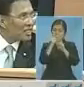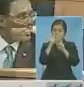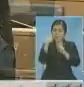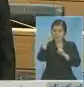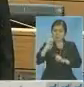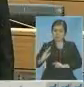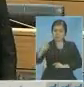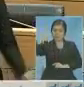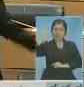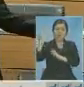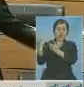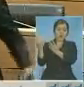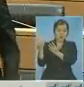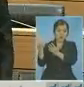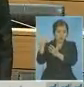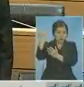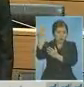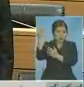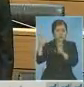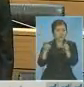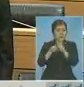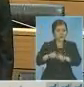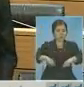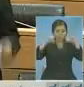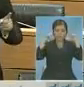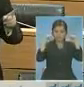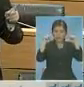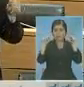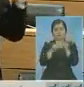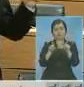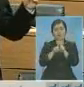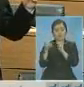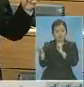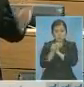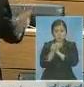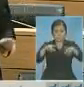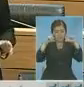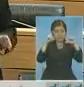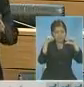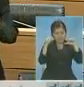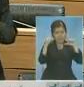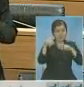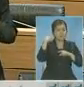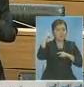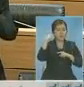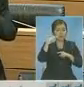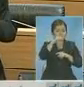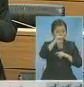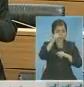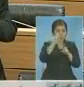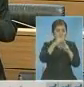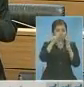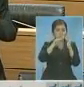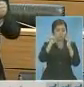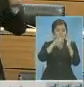ประท้วงให้รอก่อนคือเนื่องจากเมื่อสักครู่มันเสียหายความเสียหายเมื่อสักครู่นะครับที่คุณรังสีมาพูดถึงกา